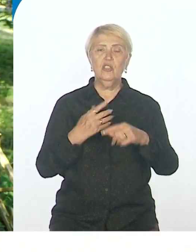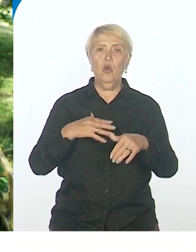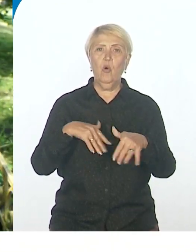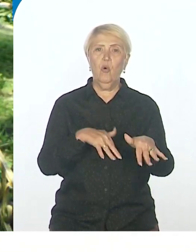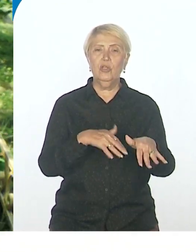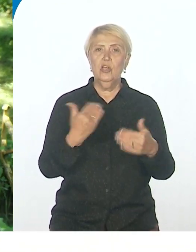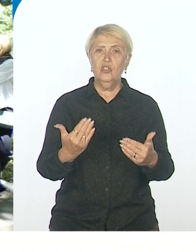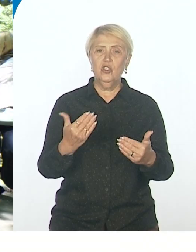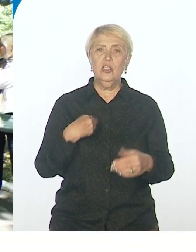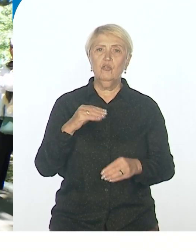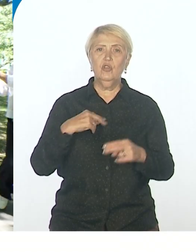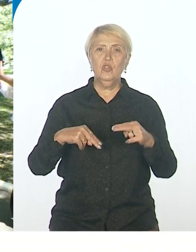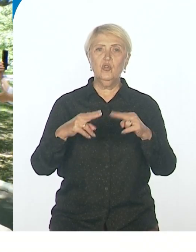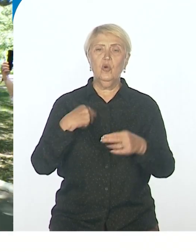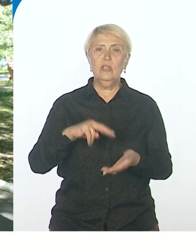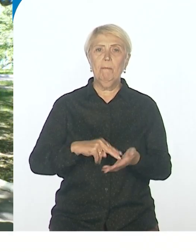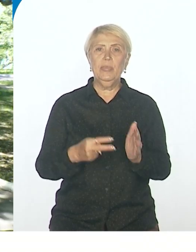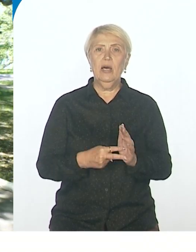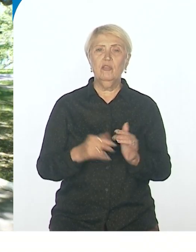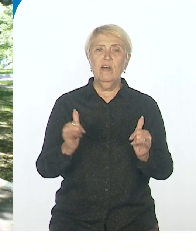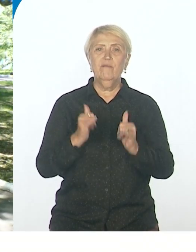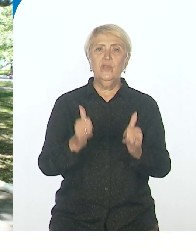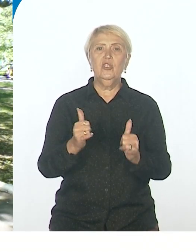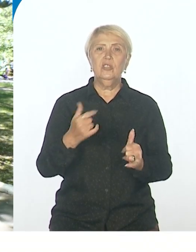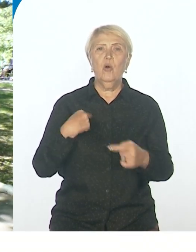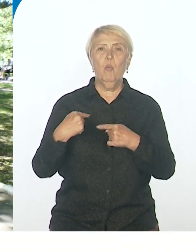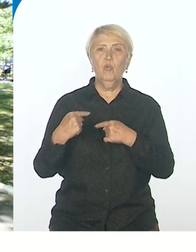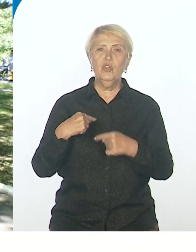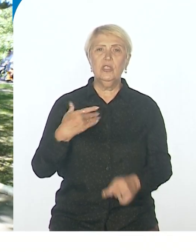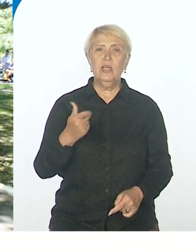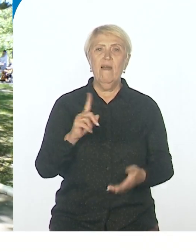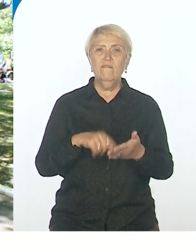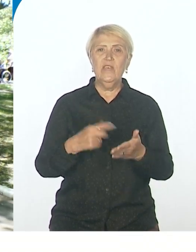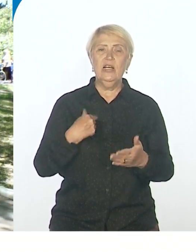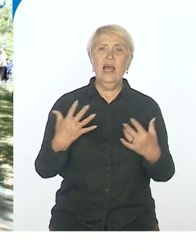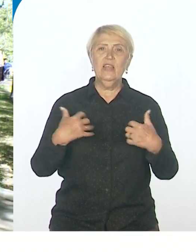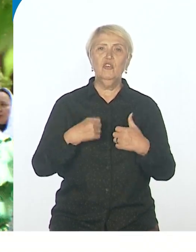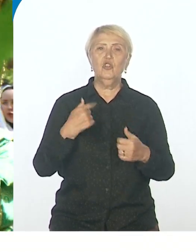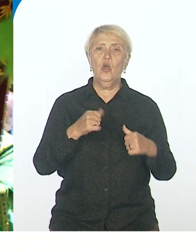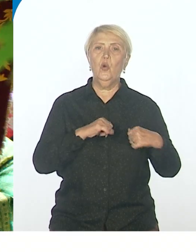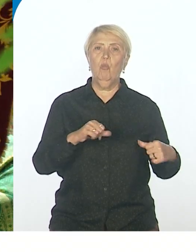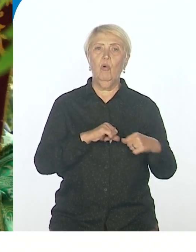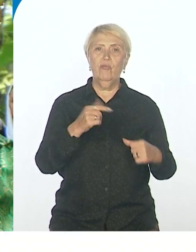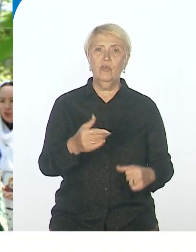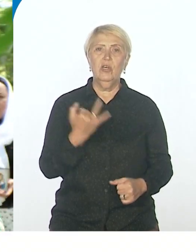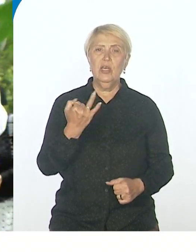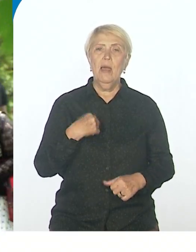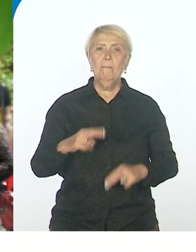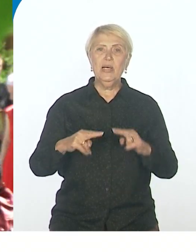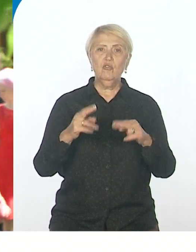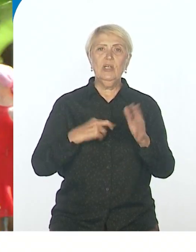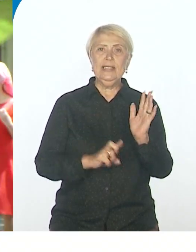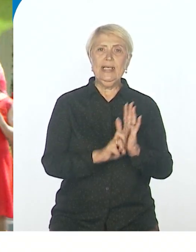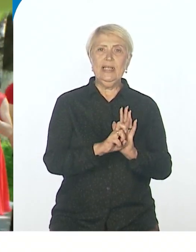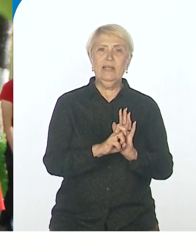руководство строит планы. Создать здесь аллею в честь святых мучениц Веры, Надежды, Любви и матери их Софии. А еще построить церковь, ведь